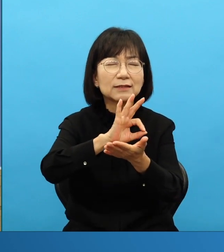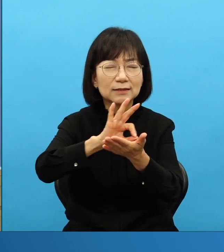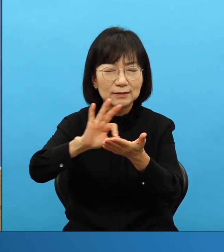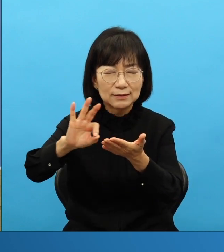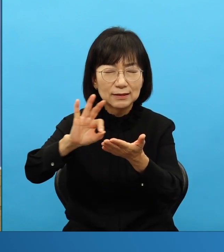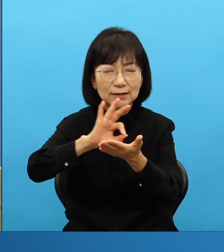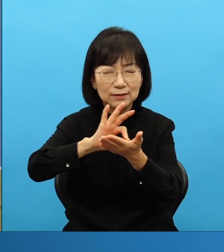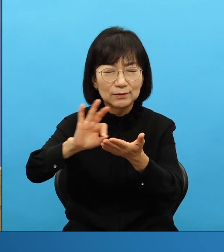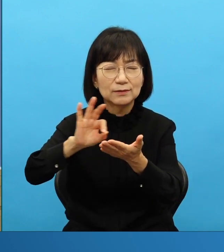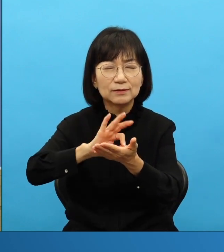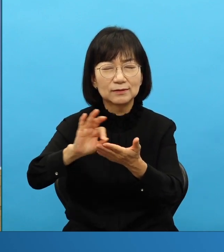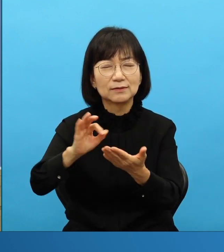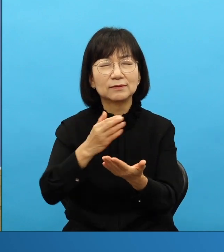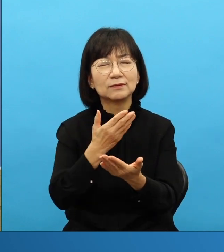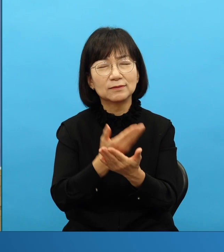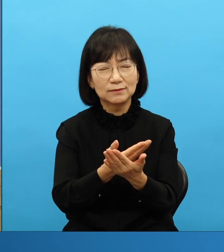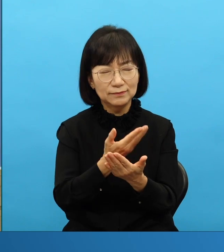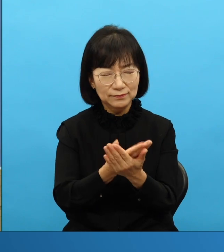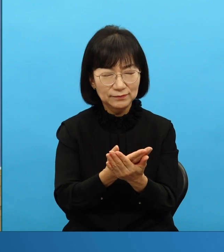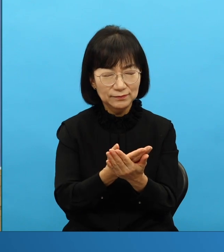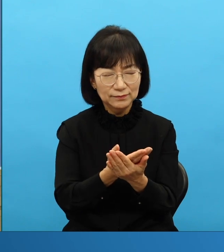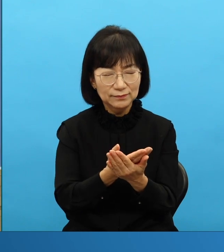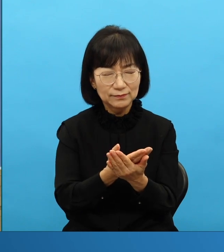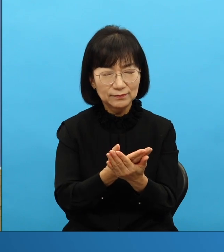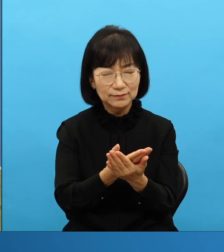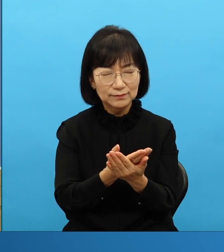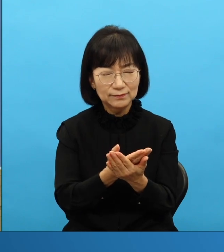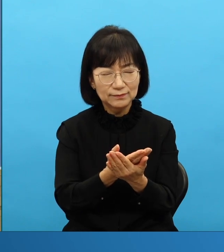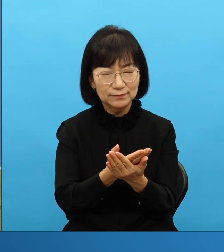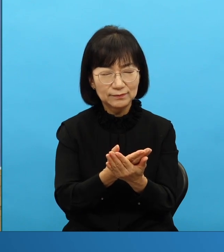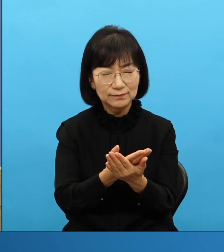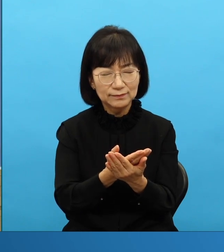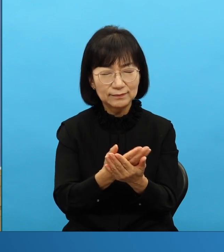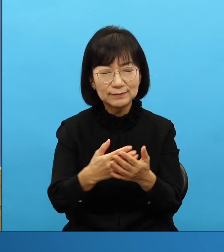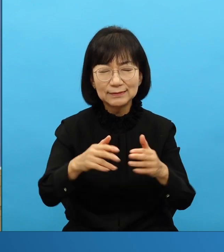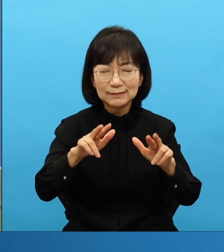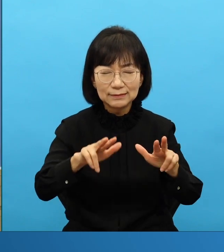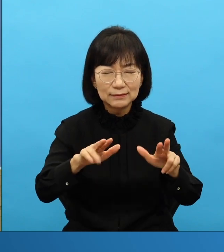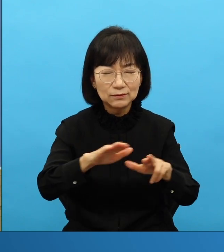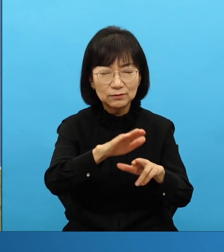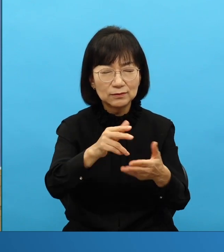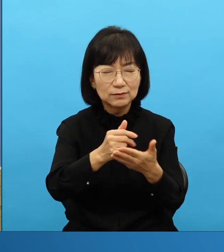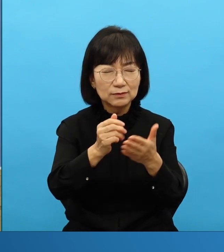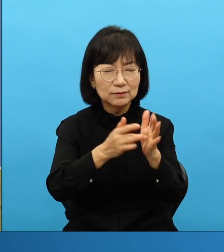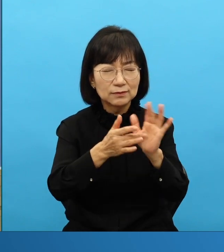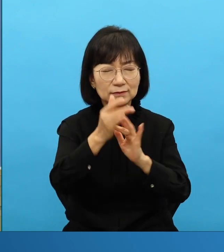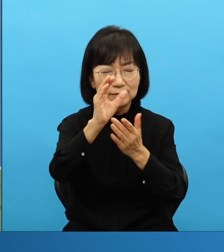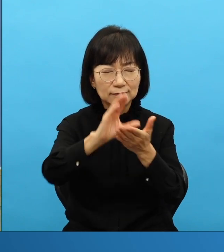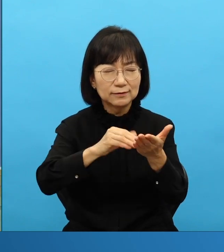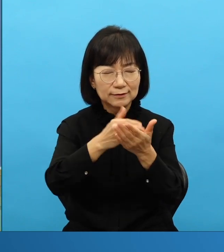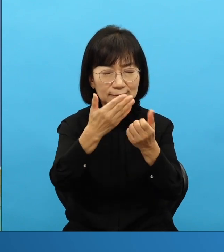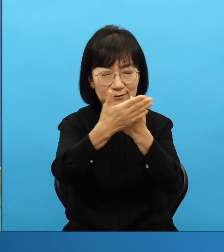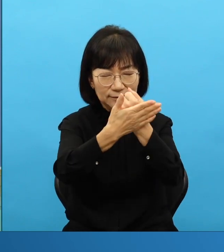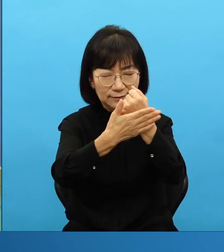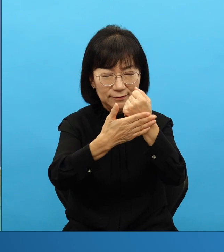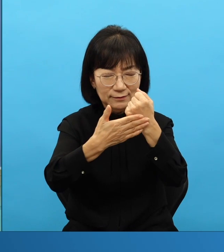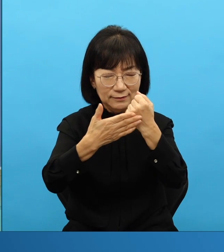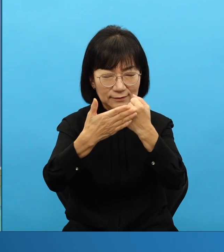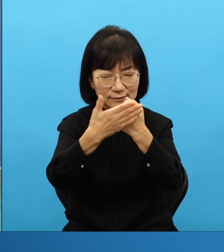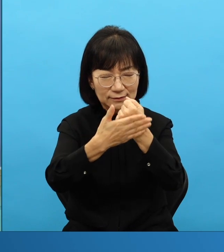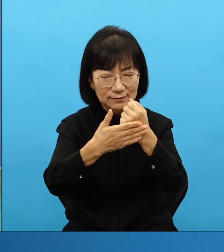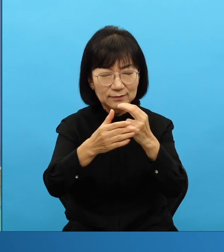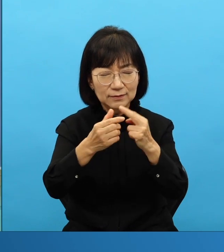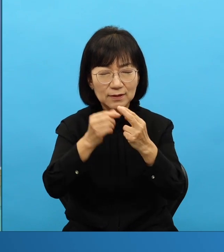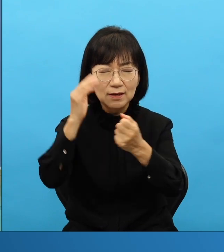used preciously for this work of your things and your works. 지금은 우리 주 예수 그리스도의 은혜와 Now by the grace of our Lord Jesus 하나님